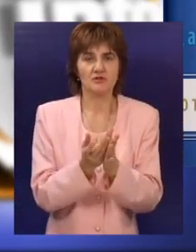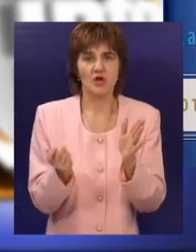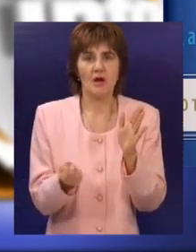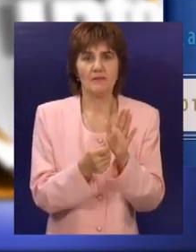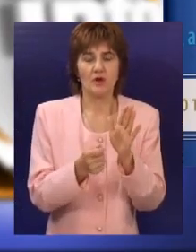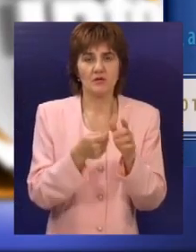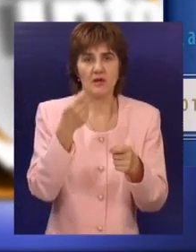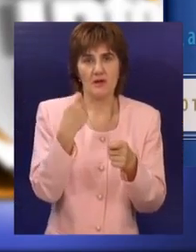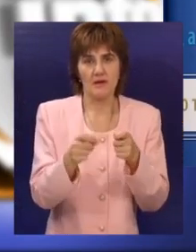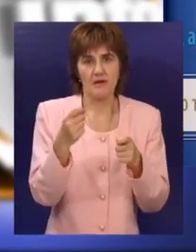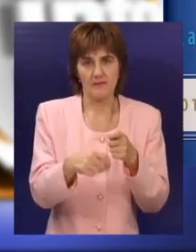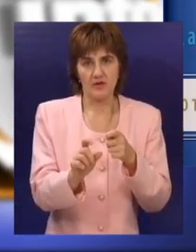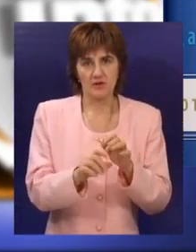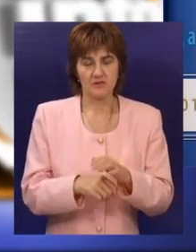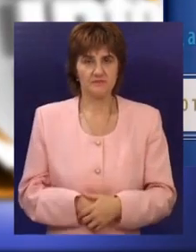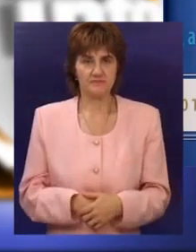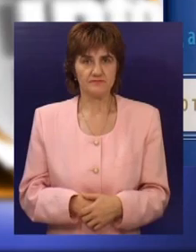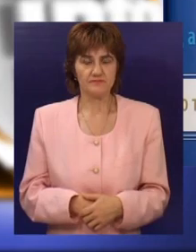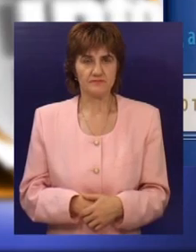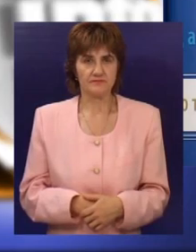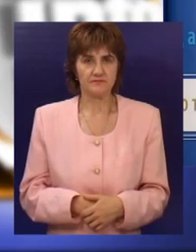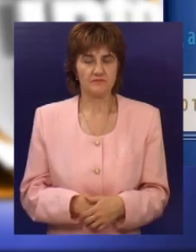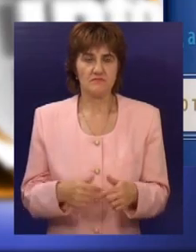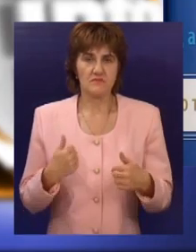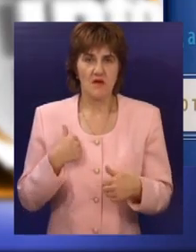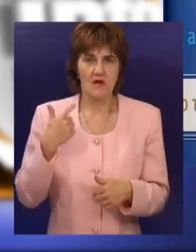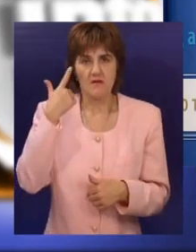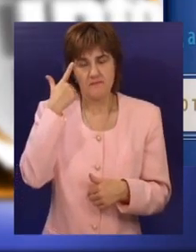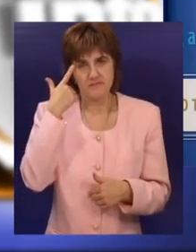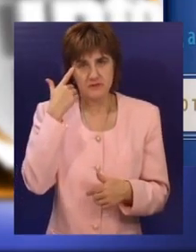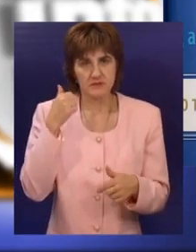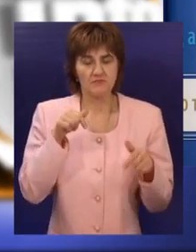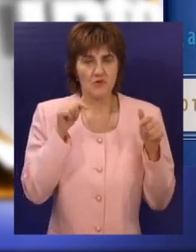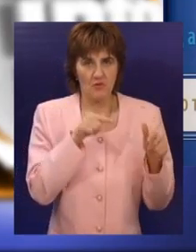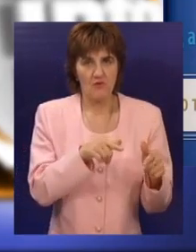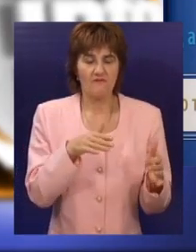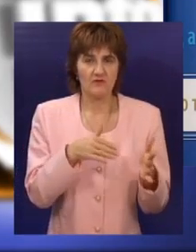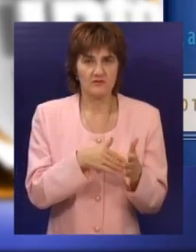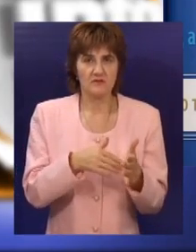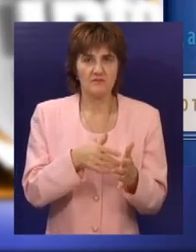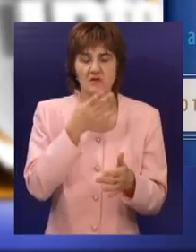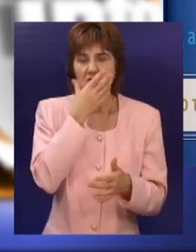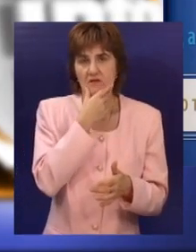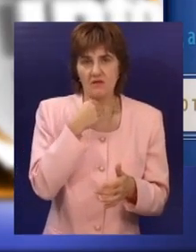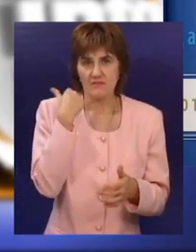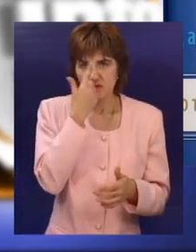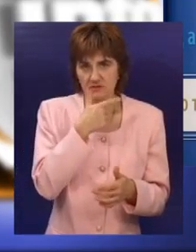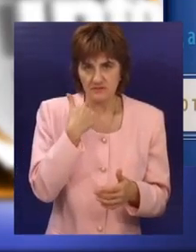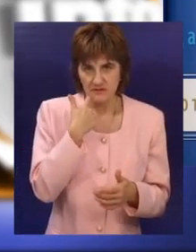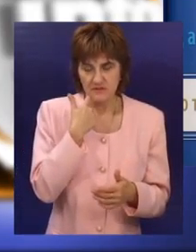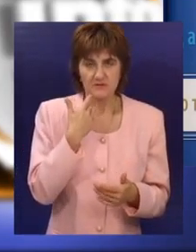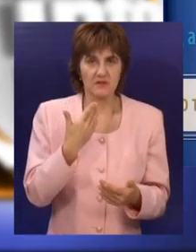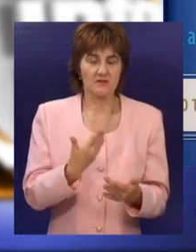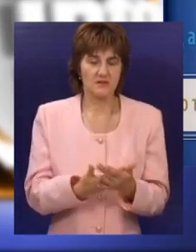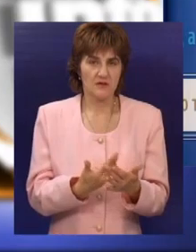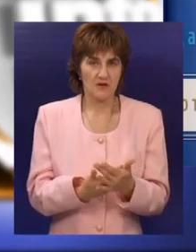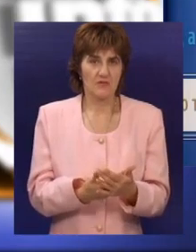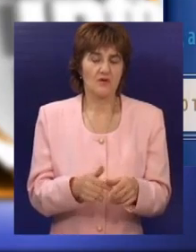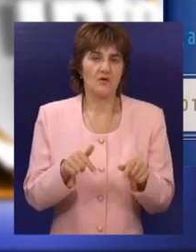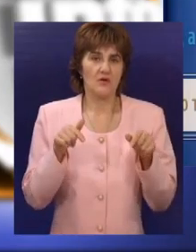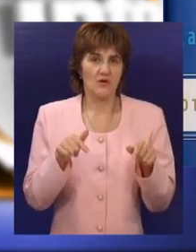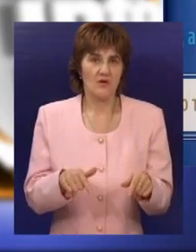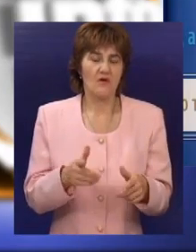bave trgovinom pirotehničkim sredstvima. Mislim da je ovakav koncept koji će sigurno i drugi gosti predstaviti